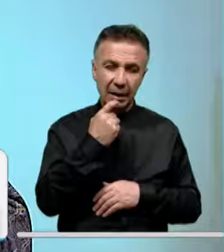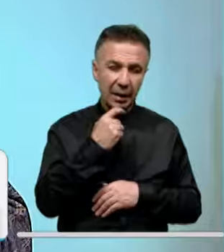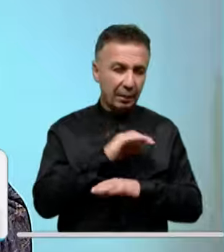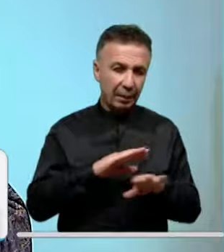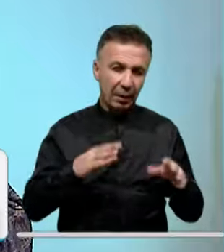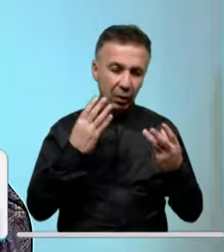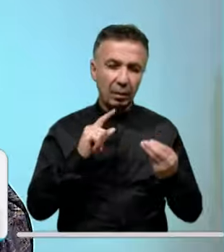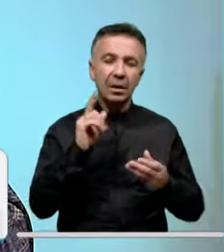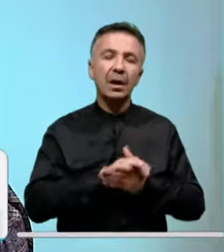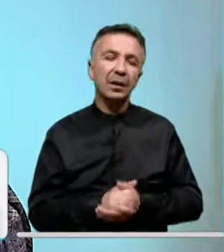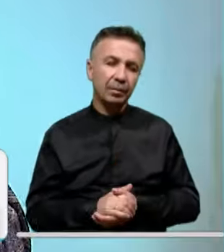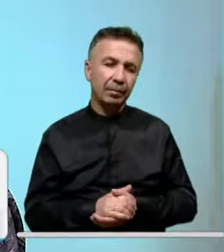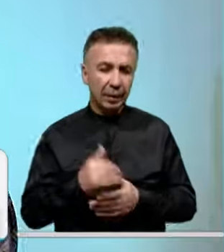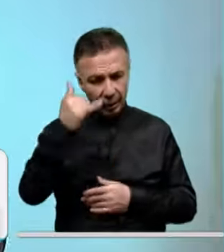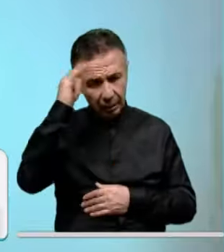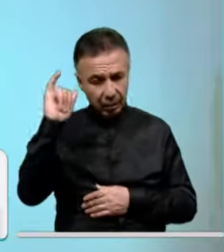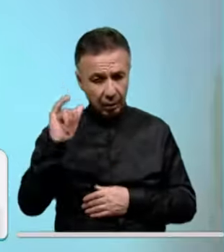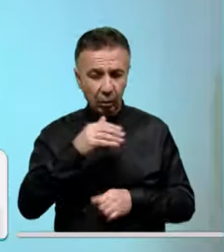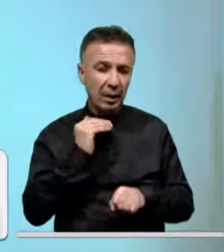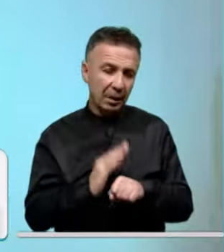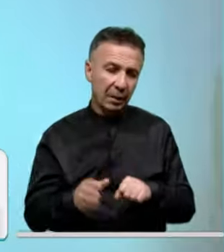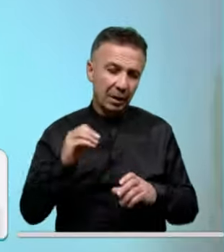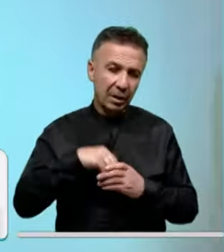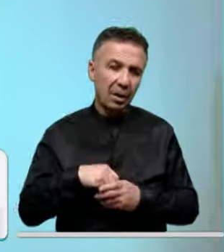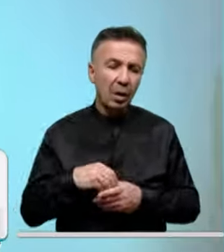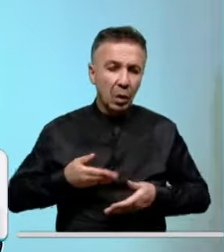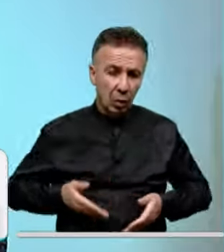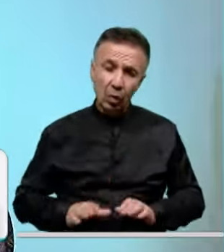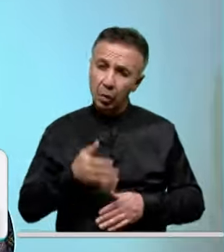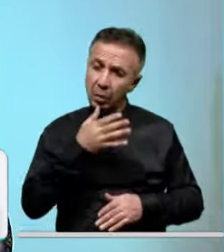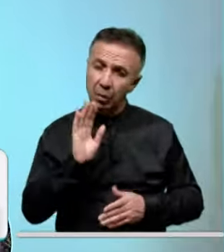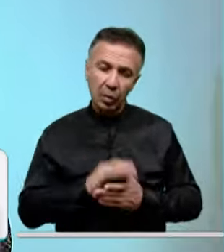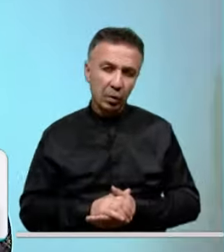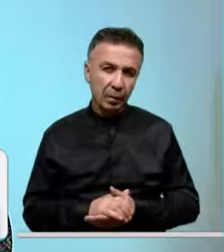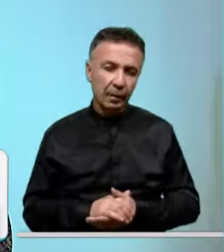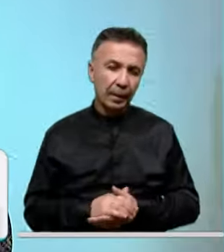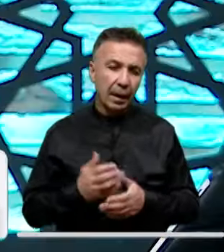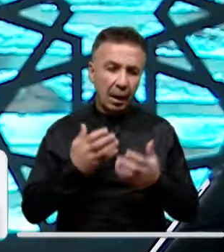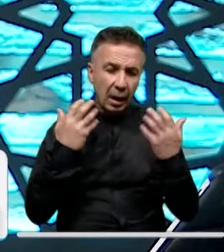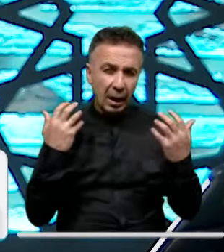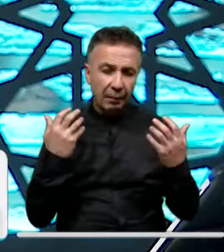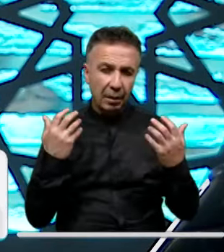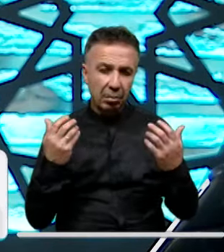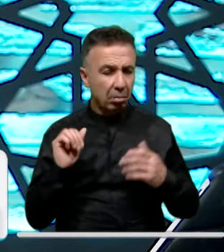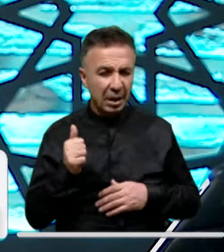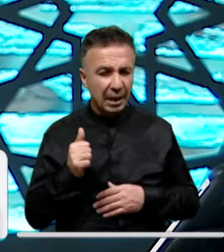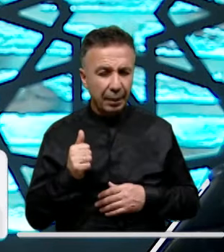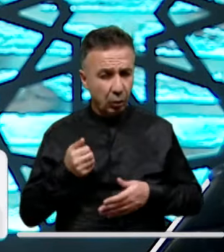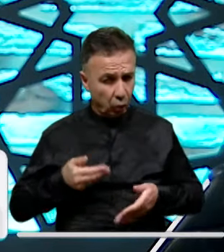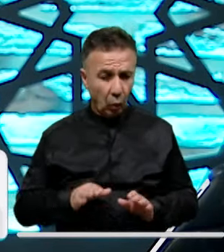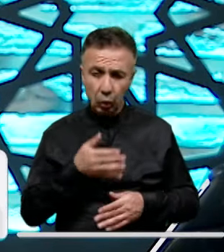cinsinde kurban edilebilmesi için. Hocam doğumunu bilmiyoruz. Yani hayvan buzağı ne zaman dünyaya geldi bunu